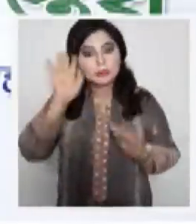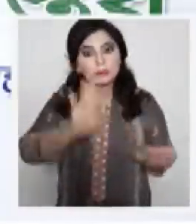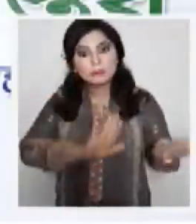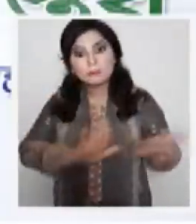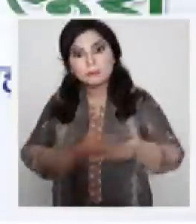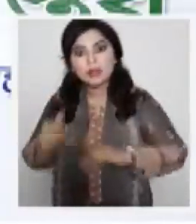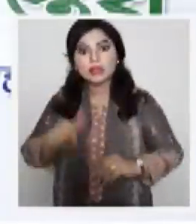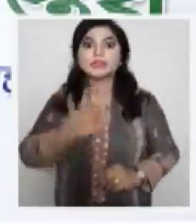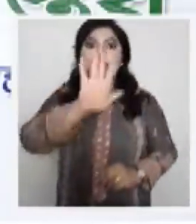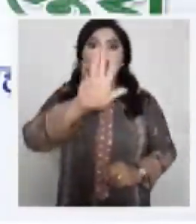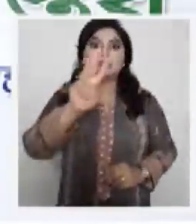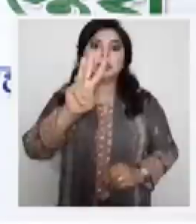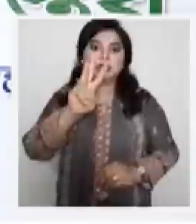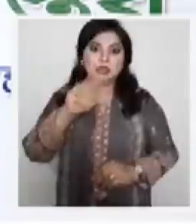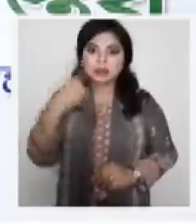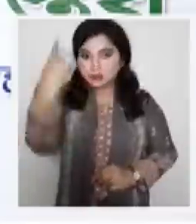38.38%।